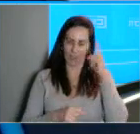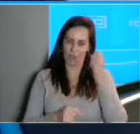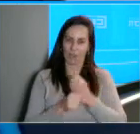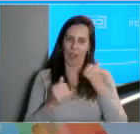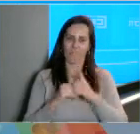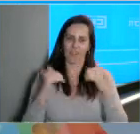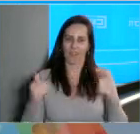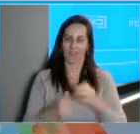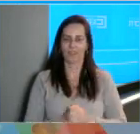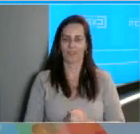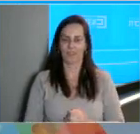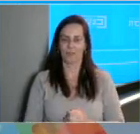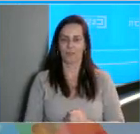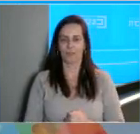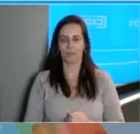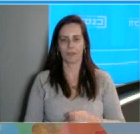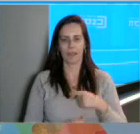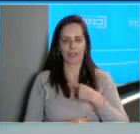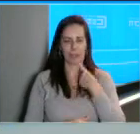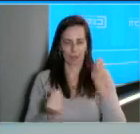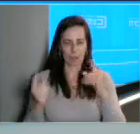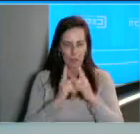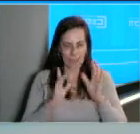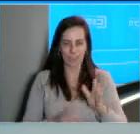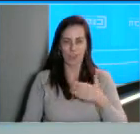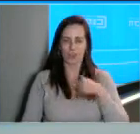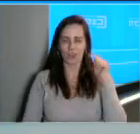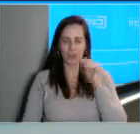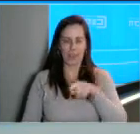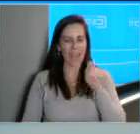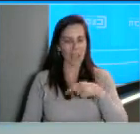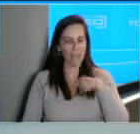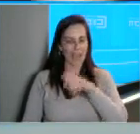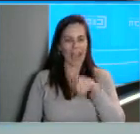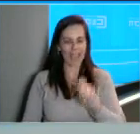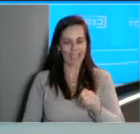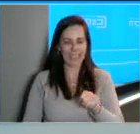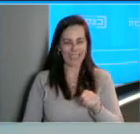להבדיל בין המון דברים. אז אני אספר לך סיפור קטן, משה. כשאני מגיע למשכן הכנסת,